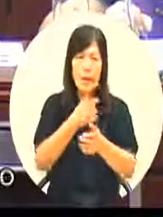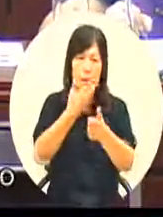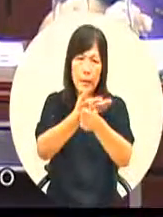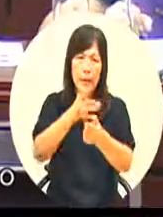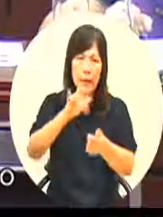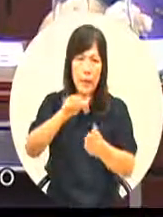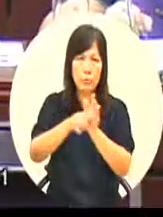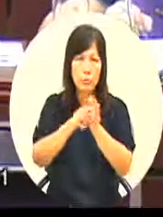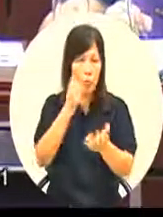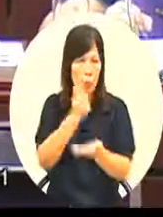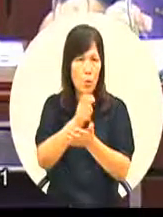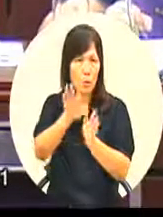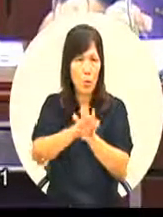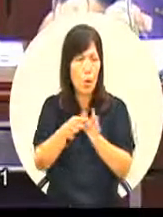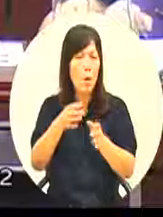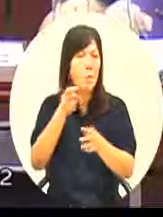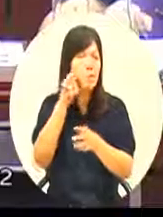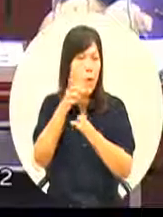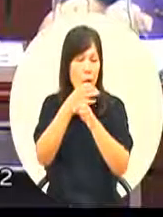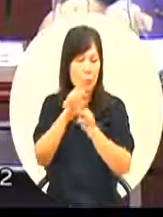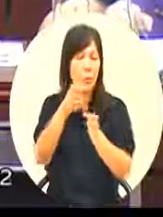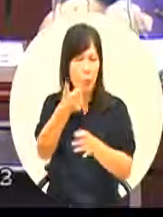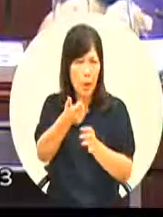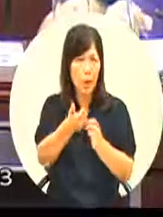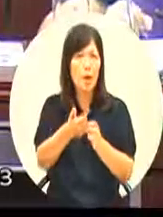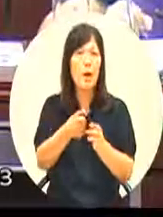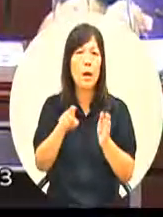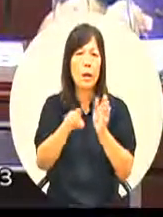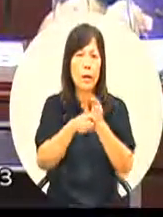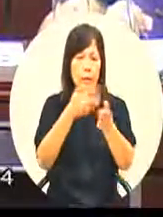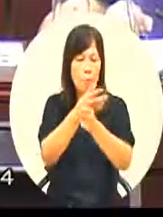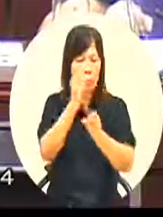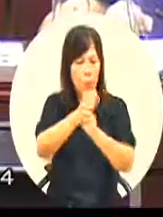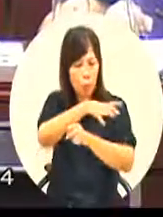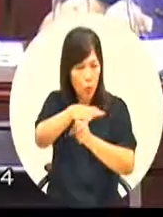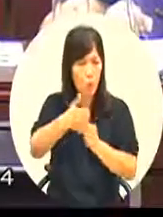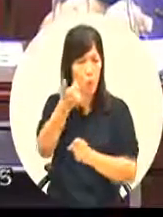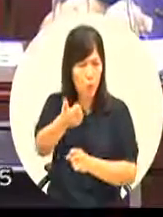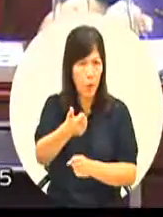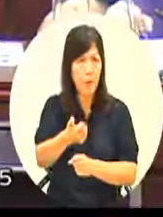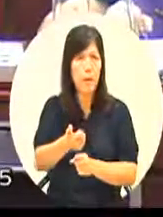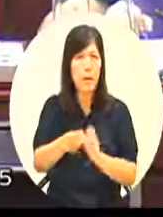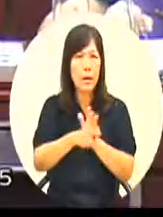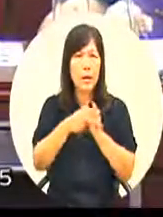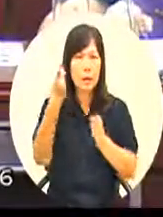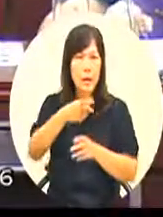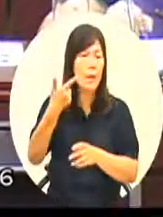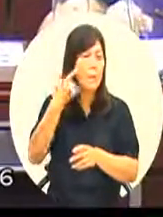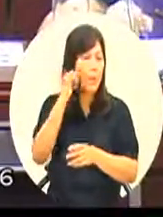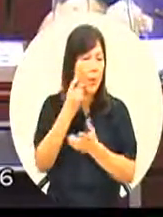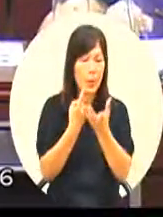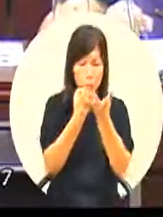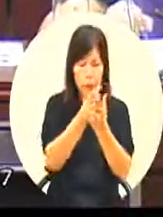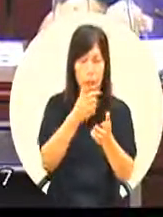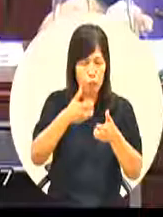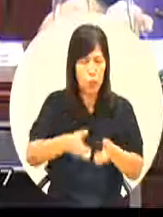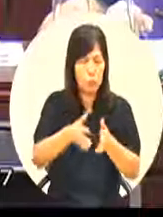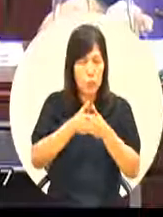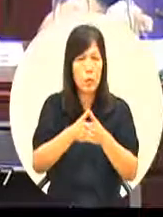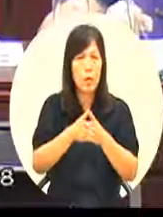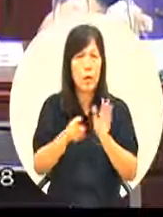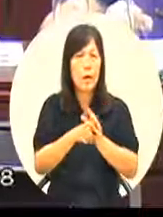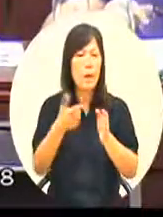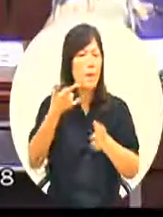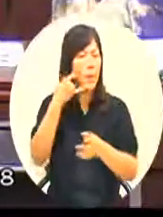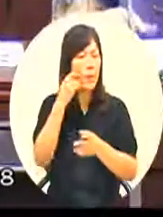够得到比较好的薪资保障，也有比较好的这个工作环境。那另外就是家长的参与很重要，就家长等于是